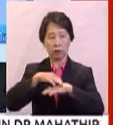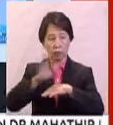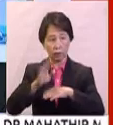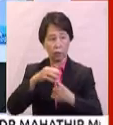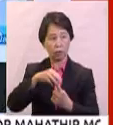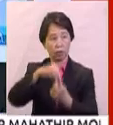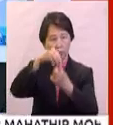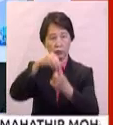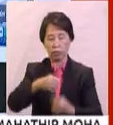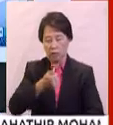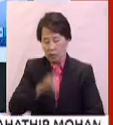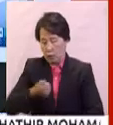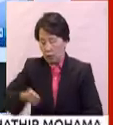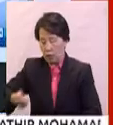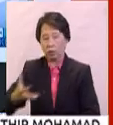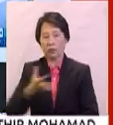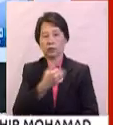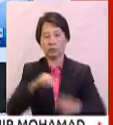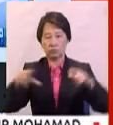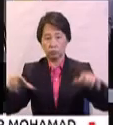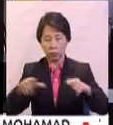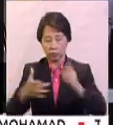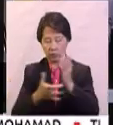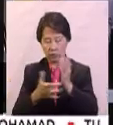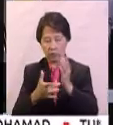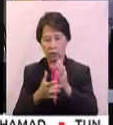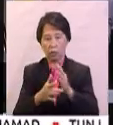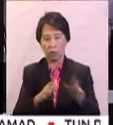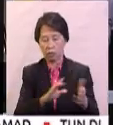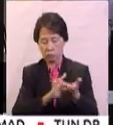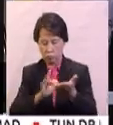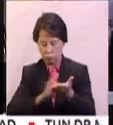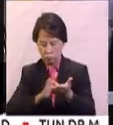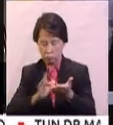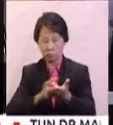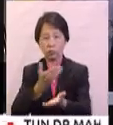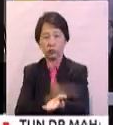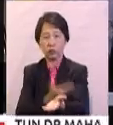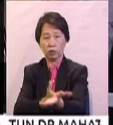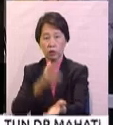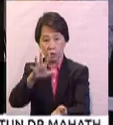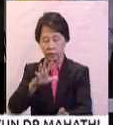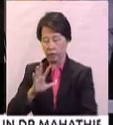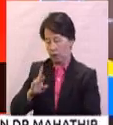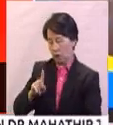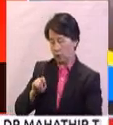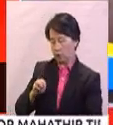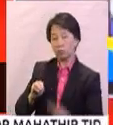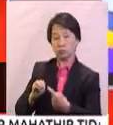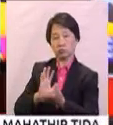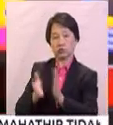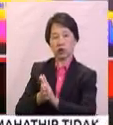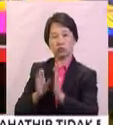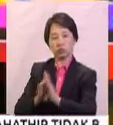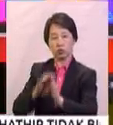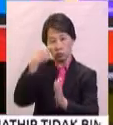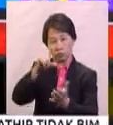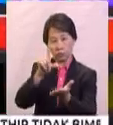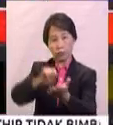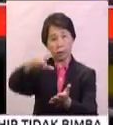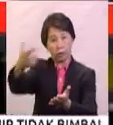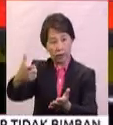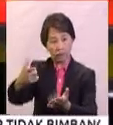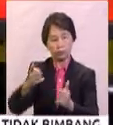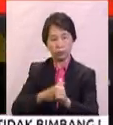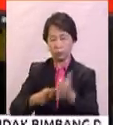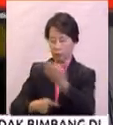khususnya aspek peralatan, malah dengan pelaksanaan teknologi mudah alih generasi kelima, RTM mampu menjadi contoh kepada media lain.